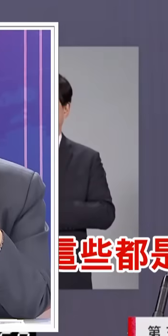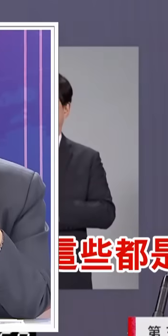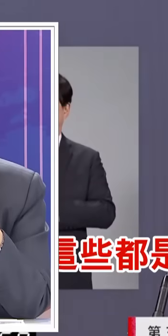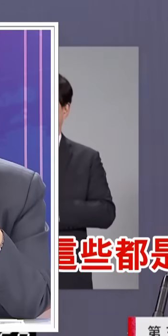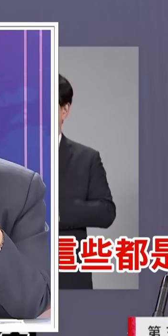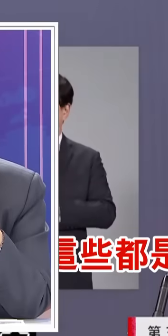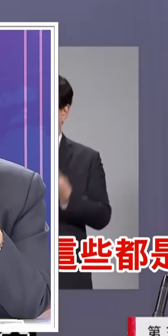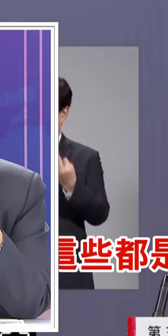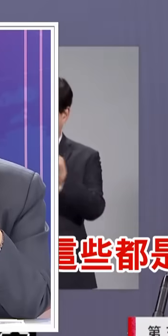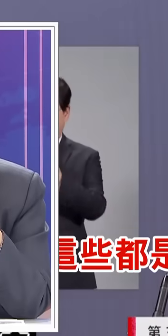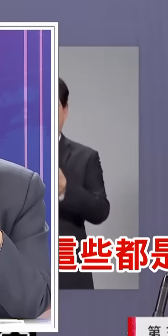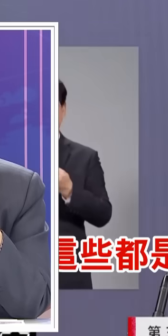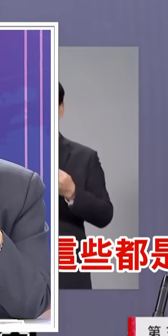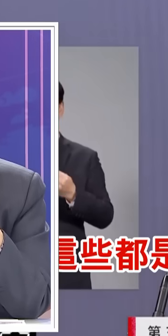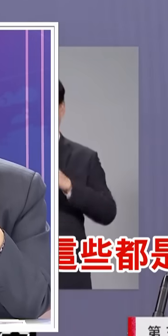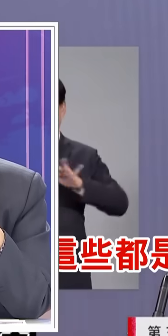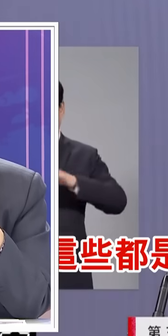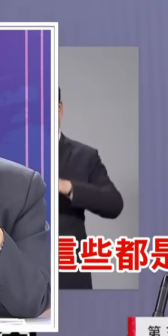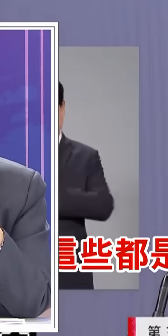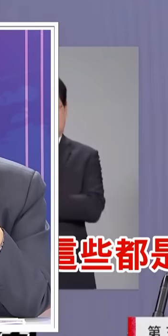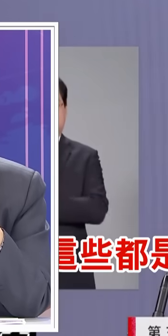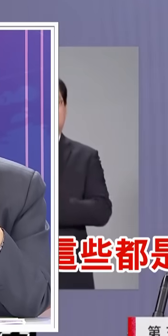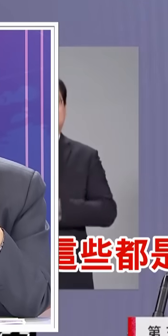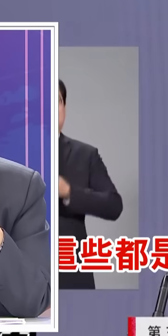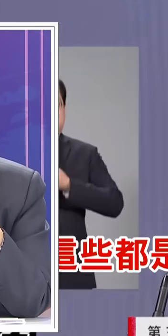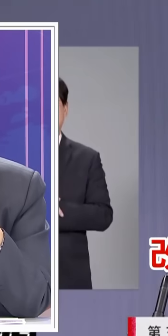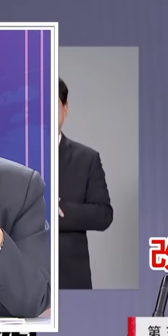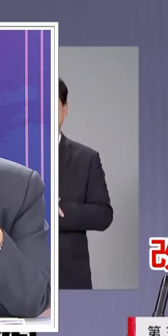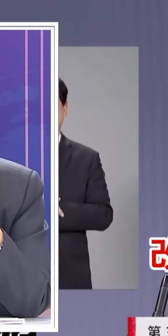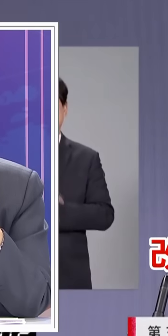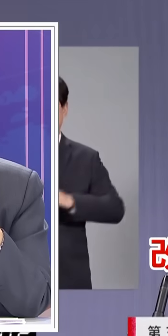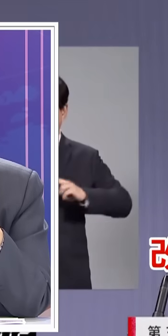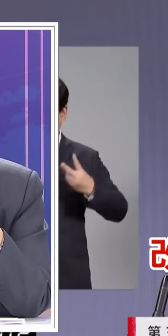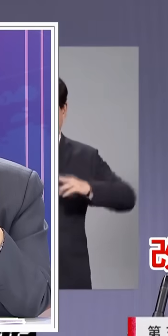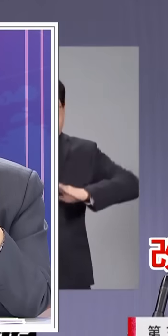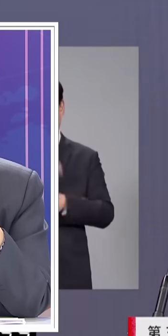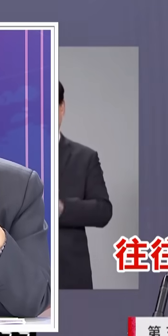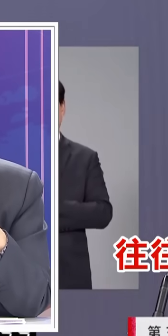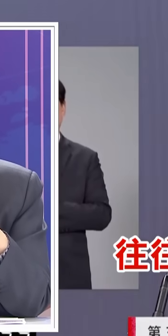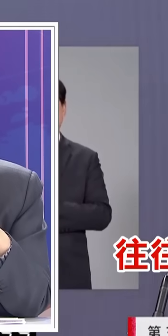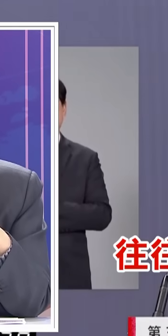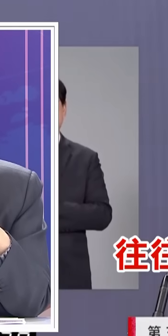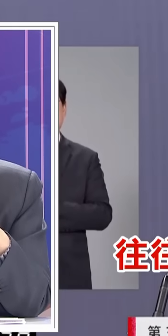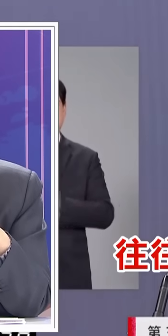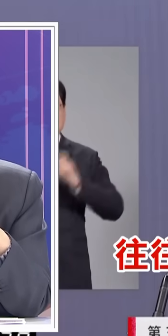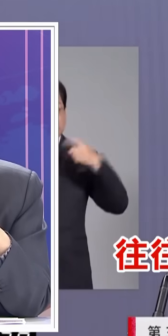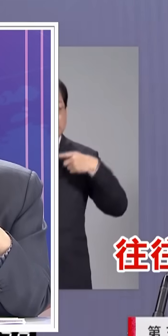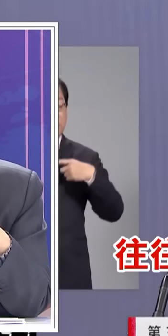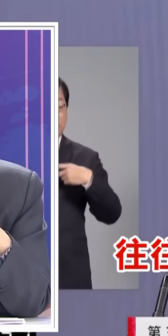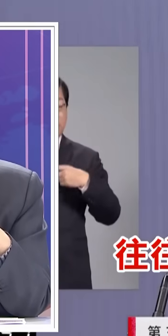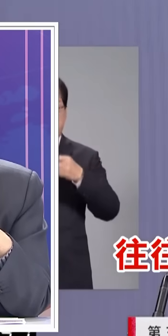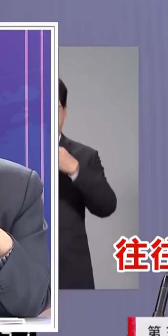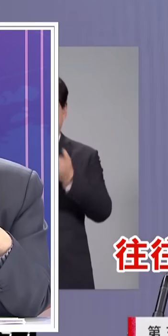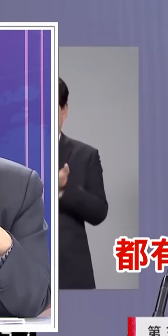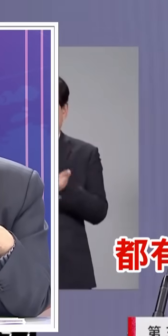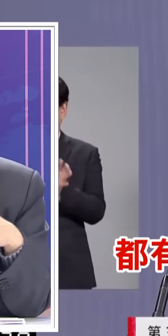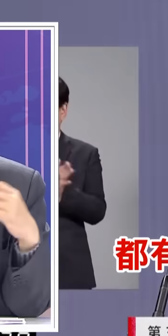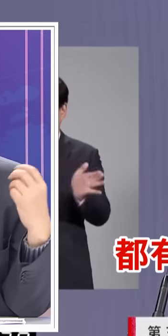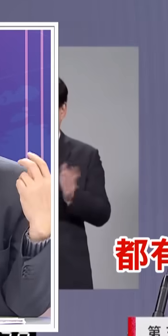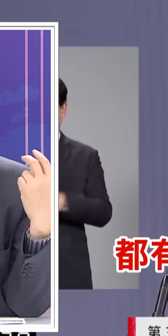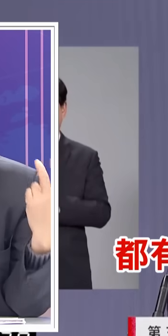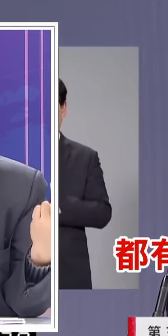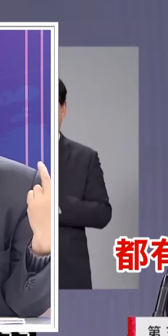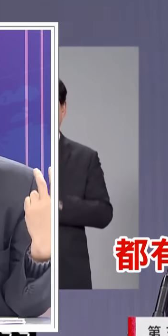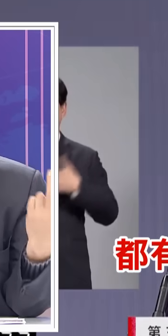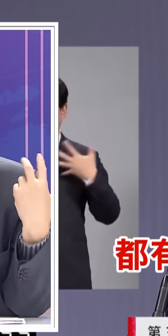他为什么被唾弃？你不要老是讲说你在那边耕耘10年嘛，那你重要关头的时候你有没有帮大家讲话这些东西呢？那因